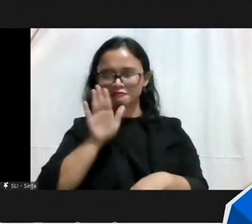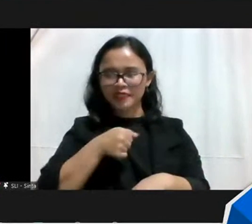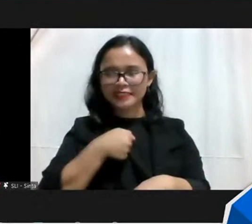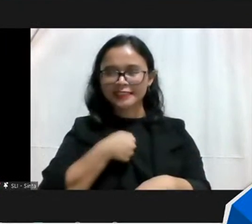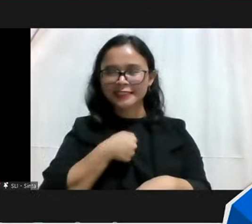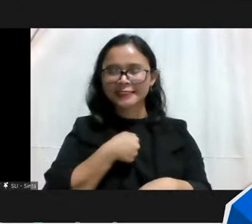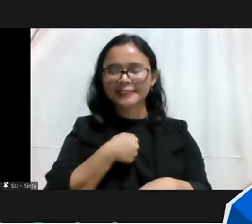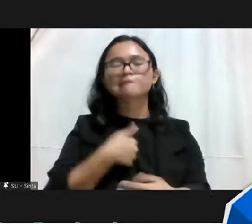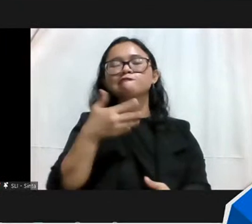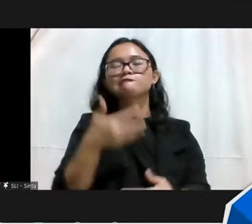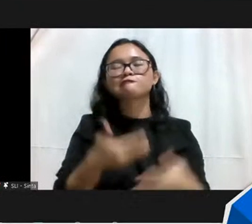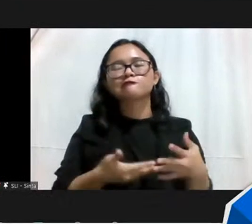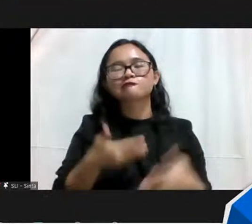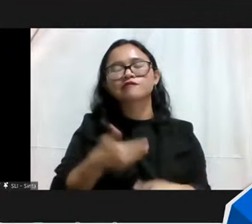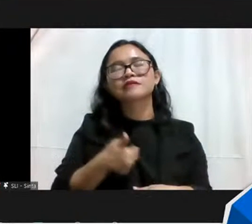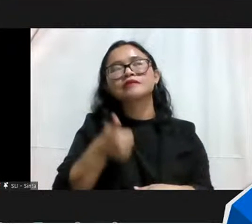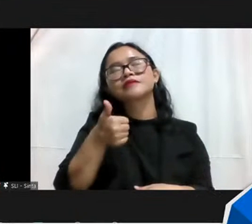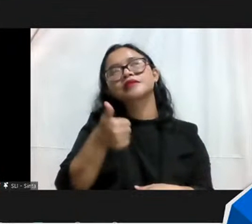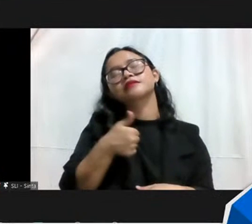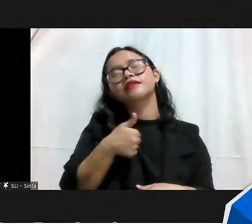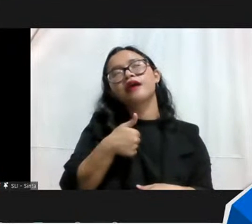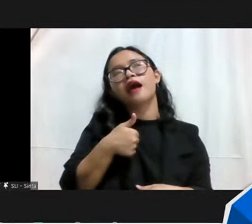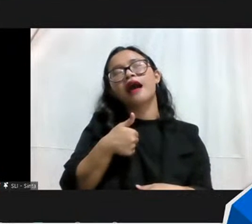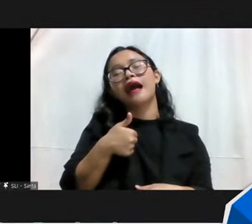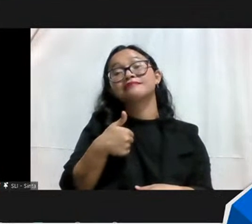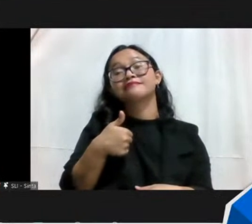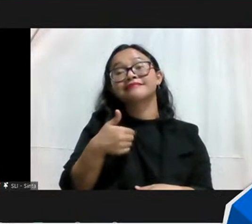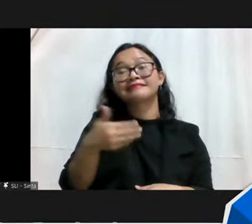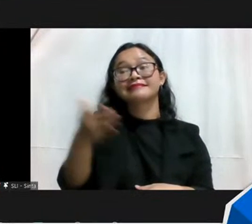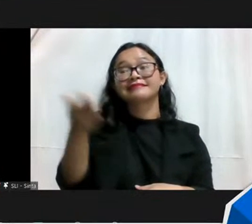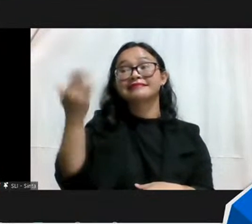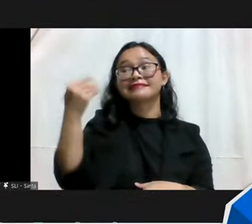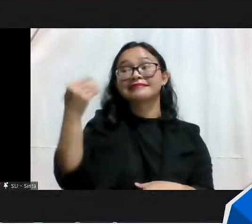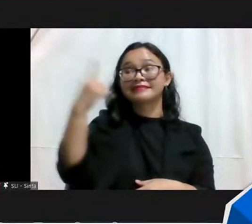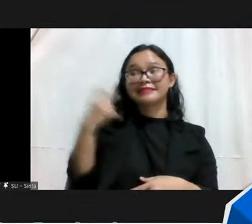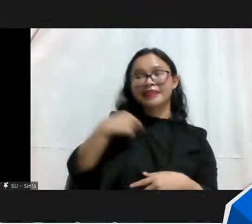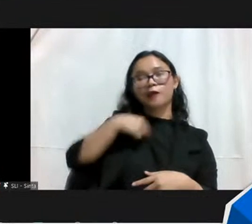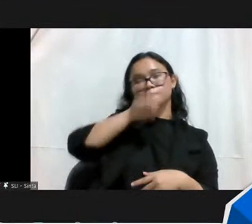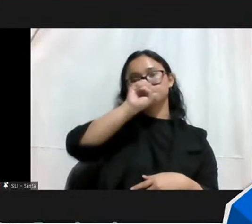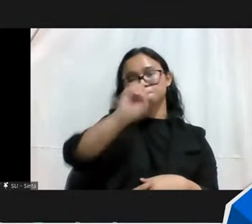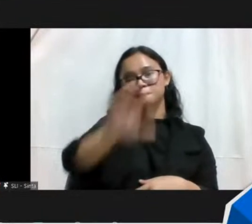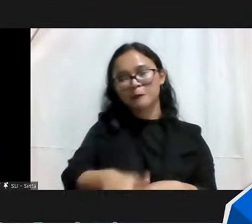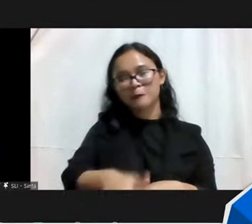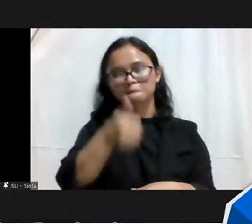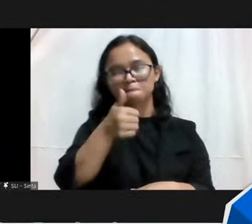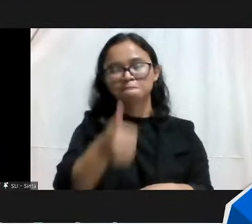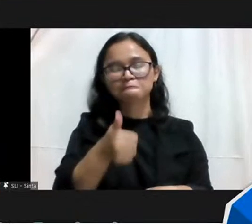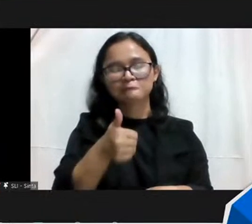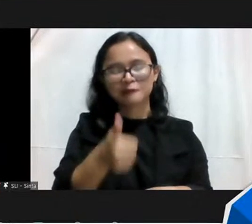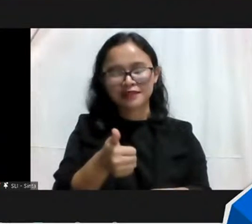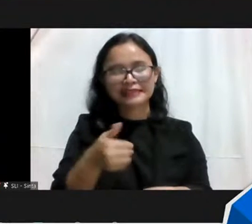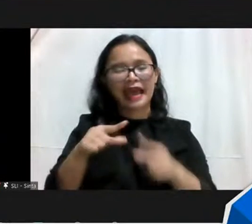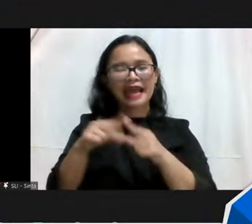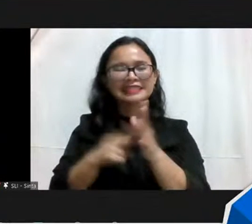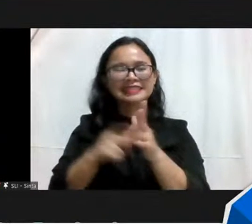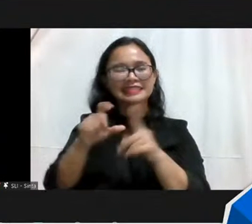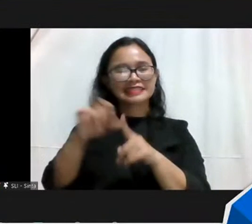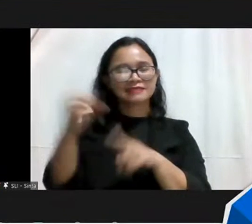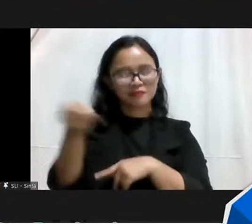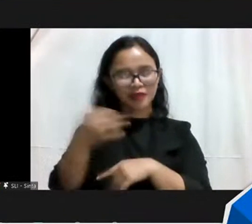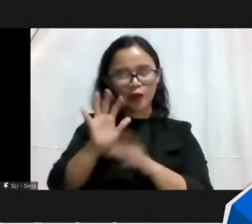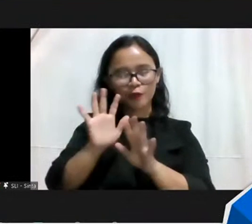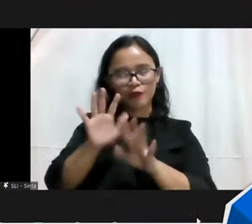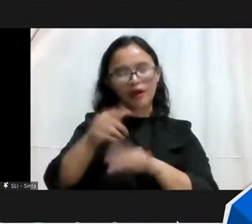Um complim on the on the uh comments from Andy Um because